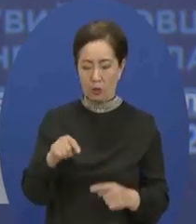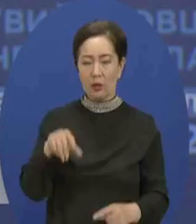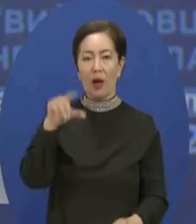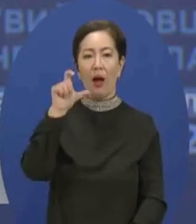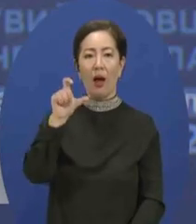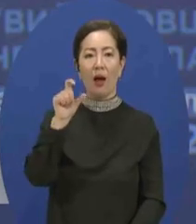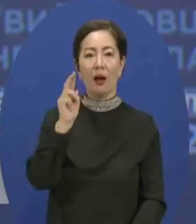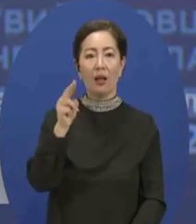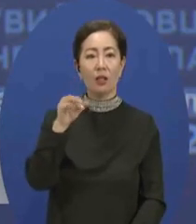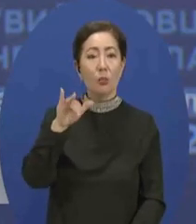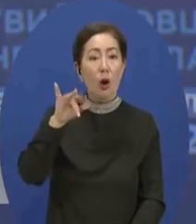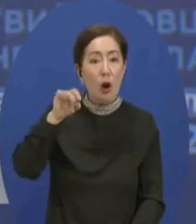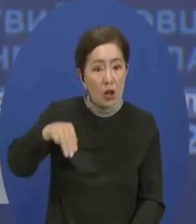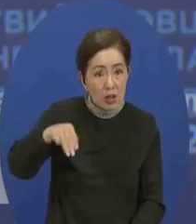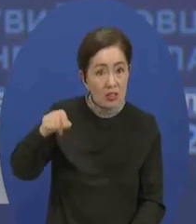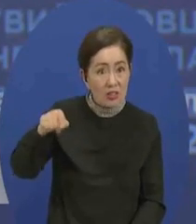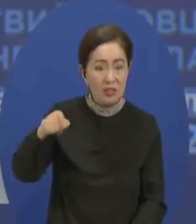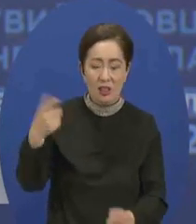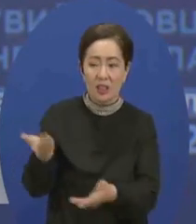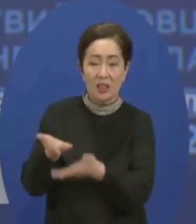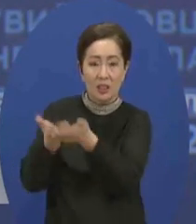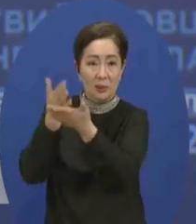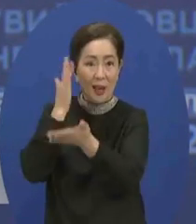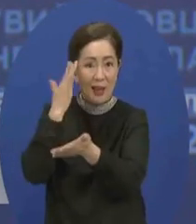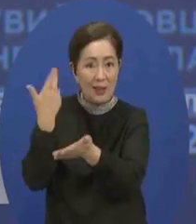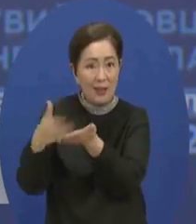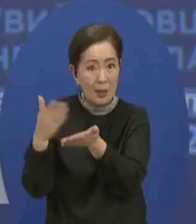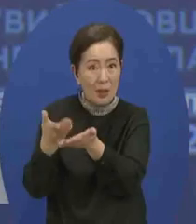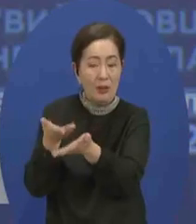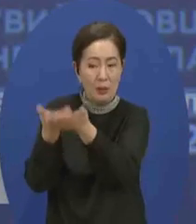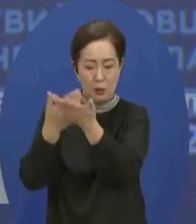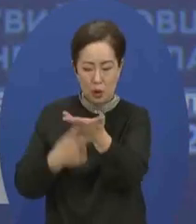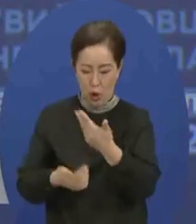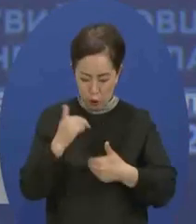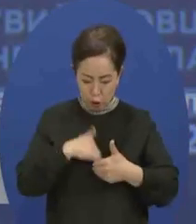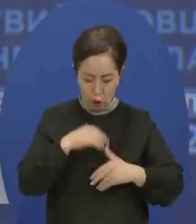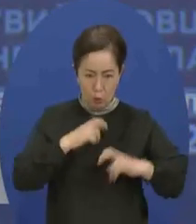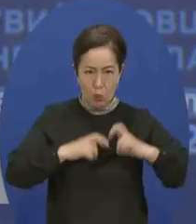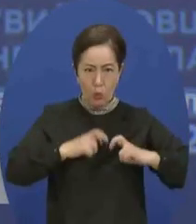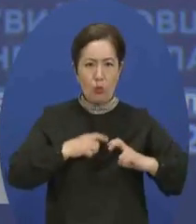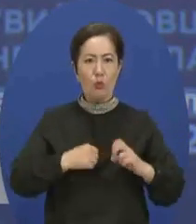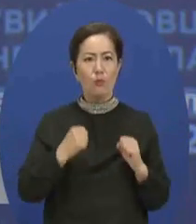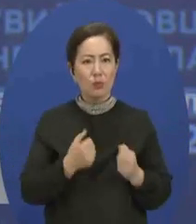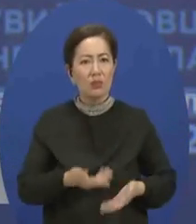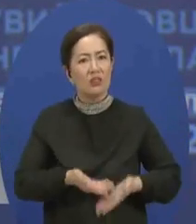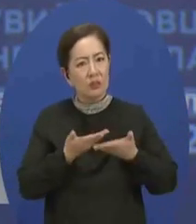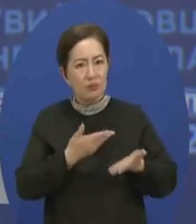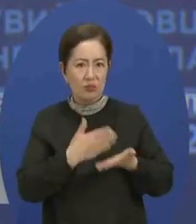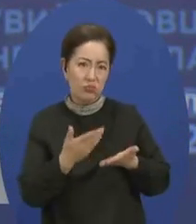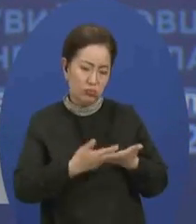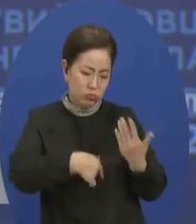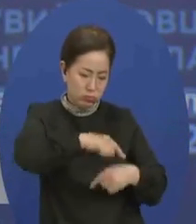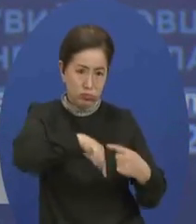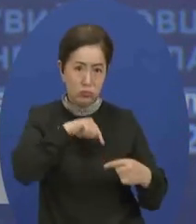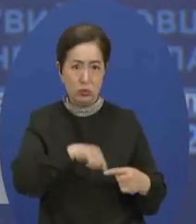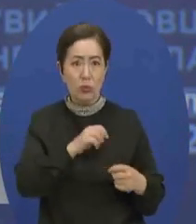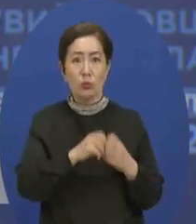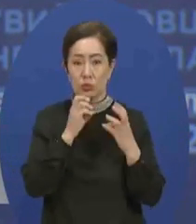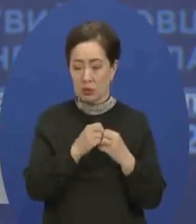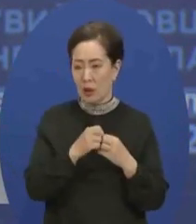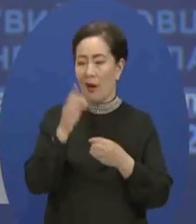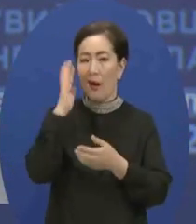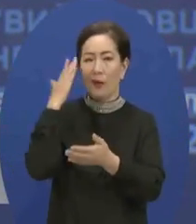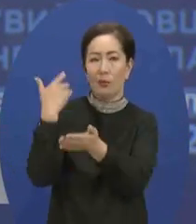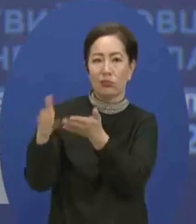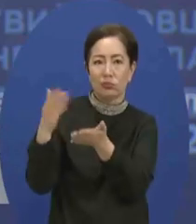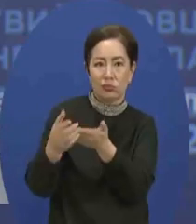экспортыг дэмжих, импортыг орлох үйлдвэрлэлийг дэмжих, дотоодын үйлдвэрлэлийг дэмжих замаар ажлын байрыг бий болгох, ажлын байр бий болгочд баялаг